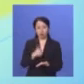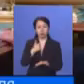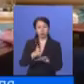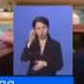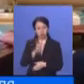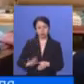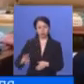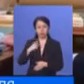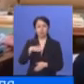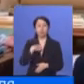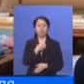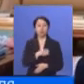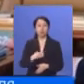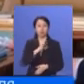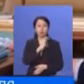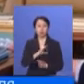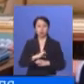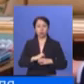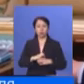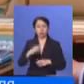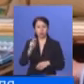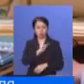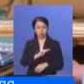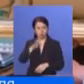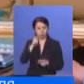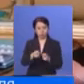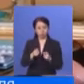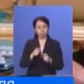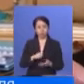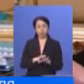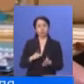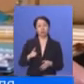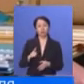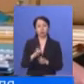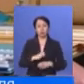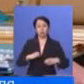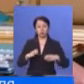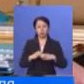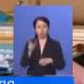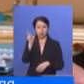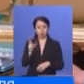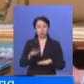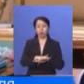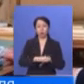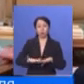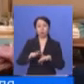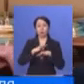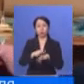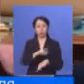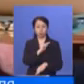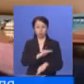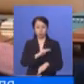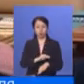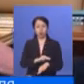государства отметил важность внедрения сервисной модели работы госорганов, положительно оценил взаимодействие агентства с гражданским обществом,